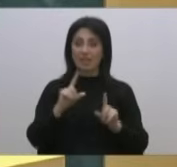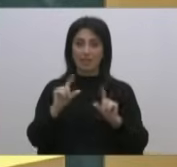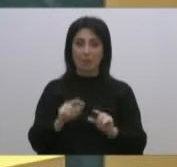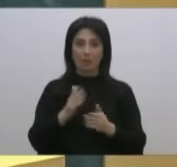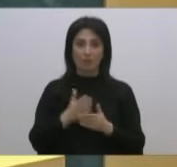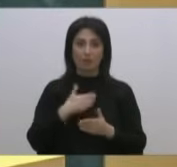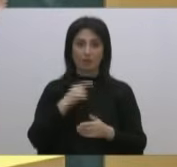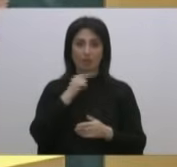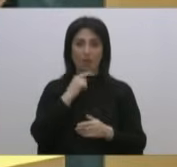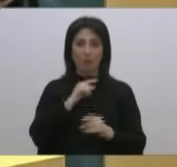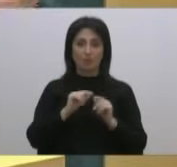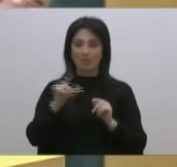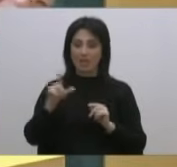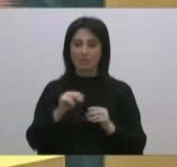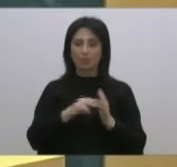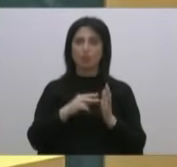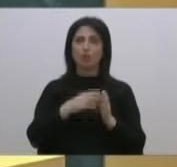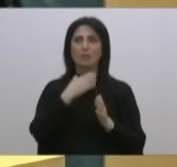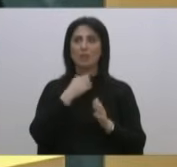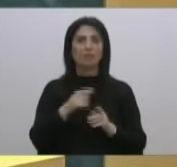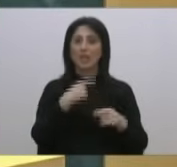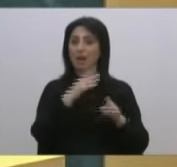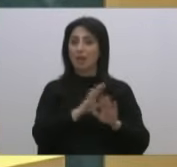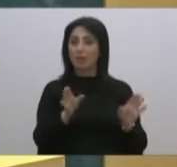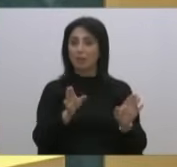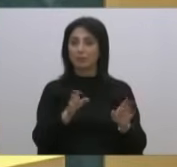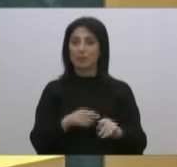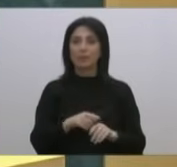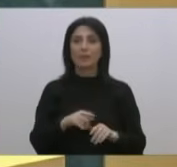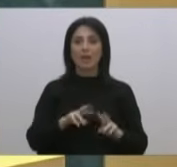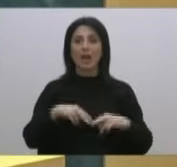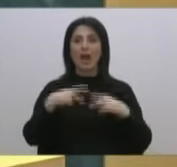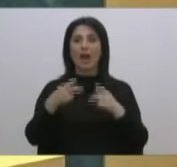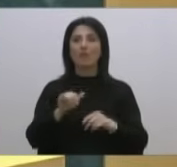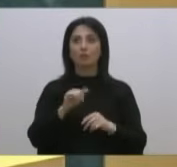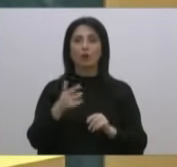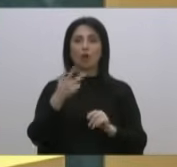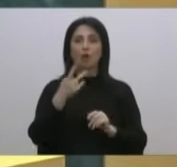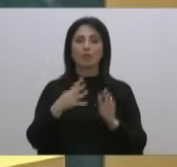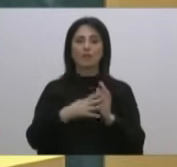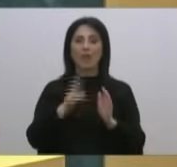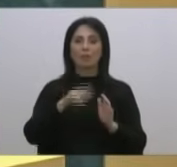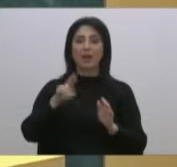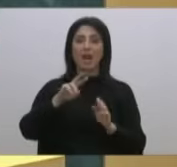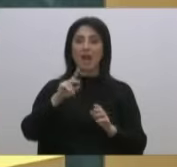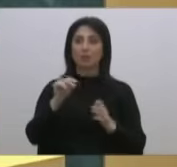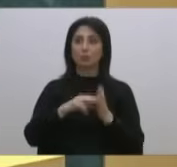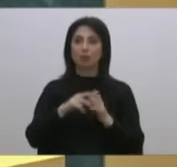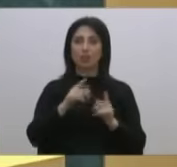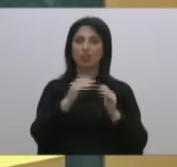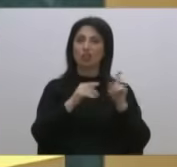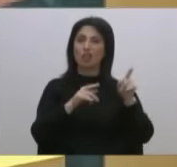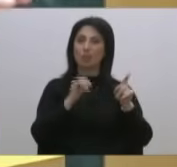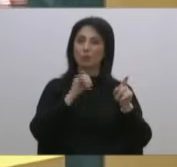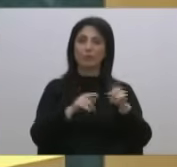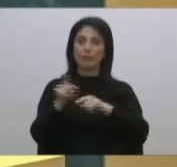aps. Economic urs daze, biugete, de pițițe, a, ara ies la paracop. Cada uite, ne-a fost dat la miliarde ani biugete, i cracați și nu bai si